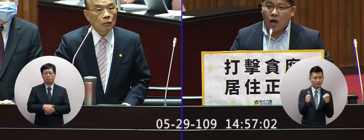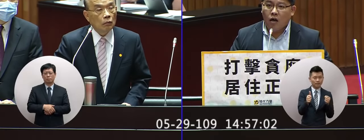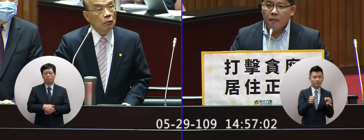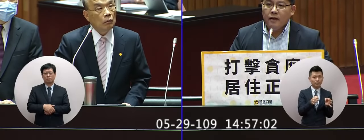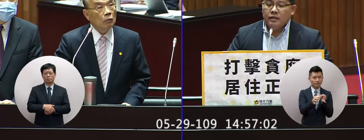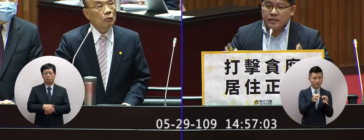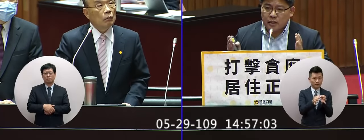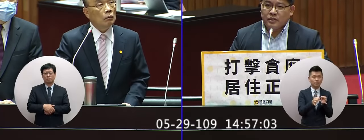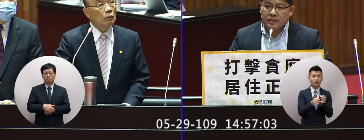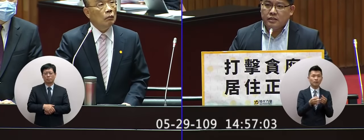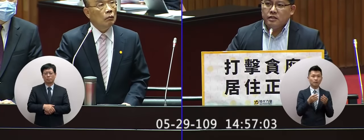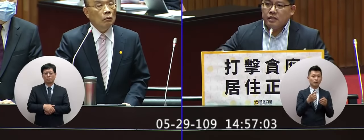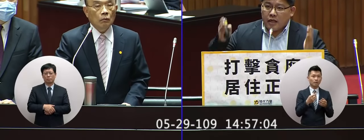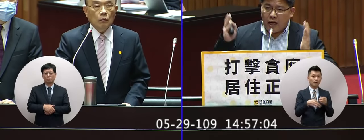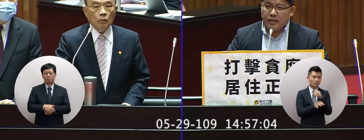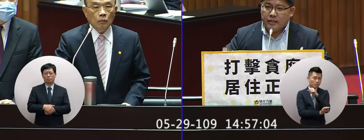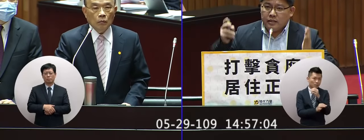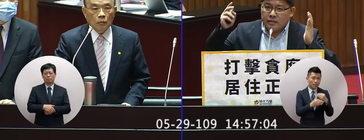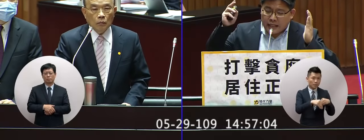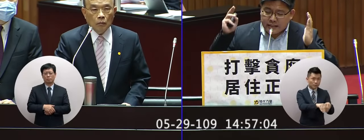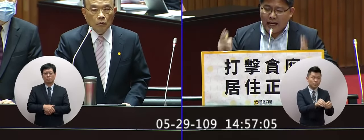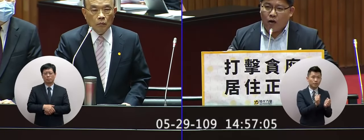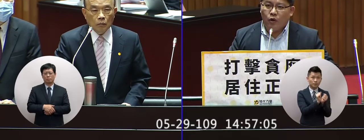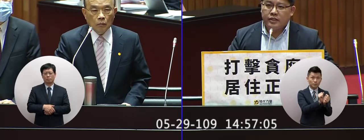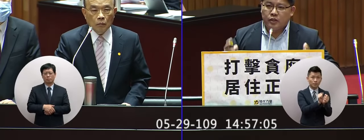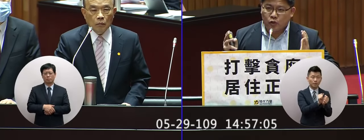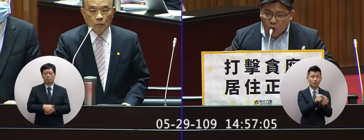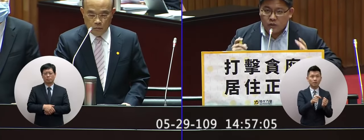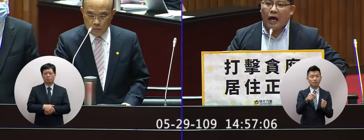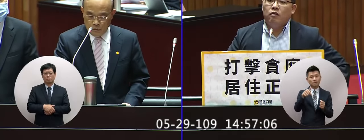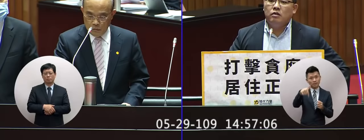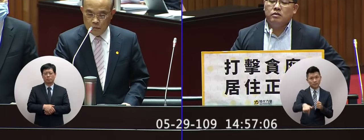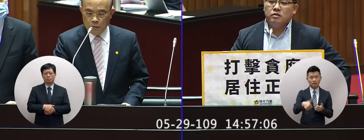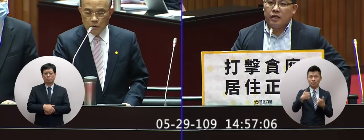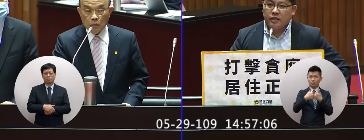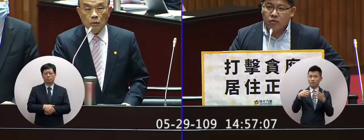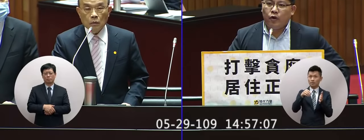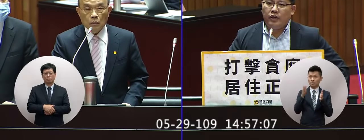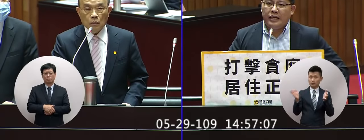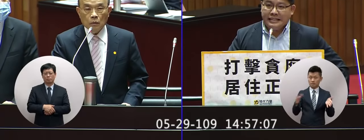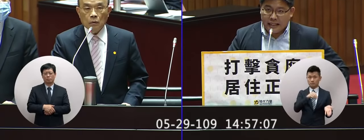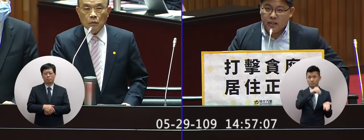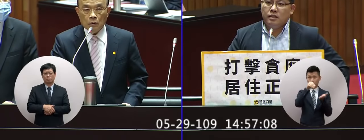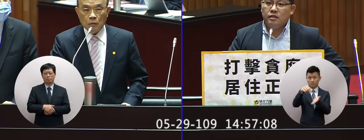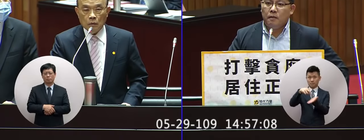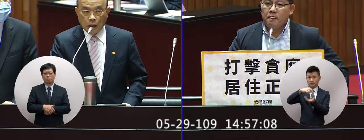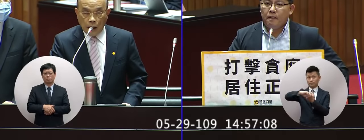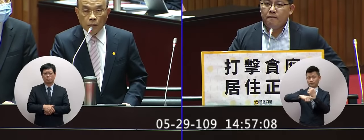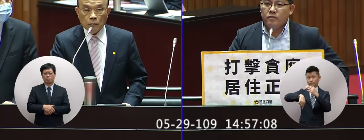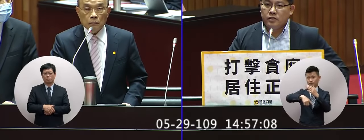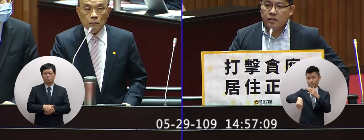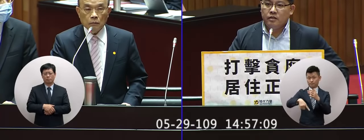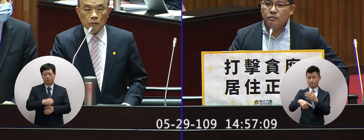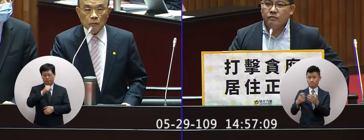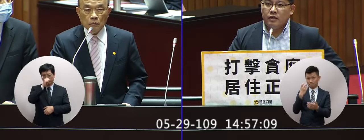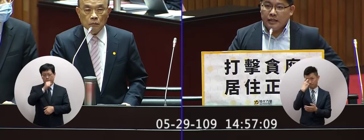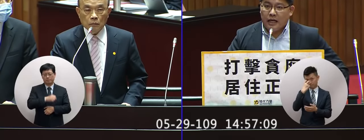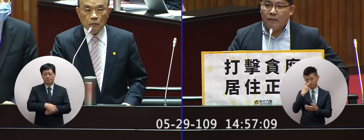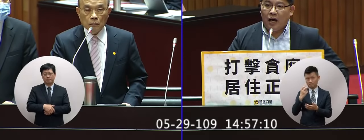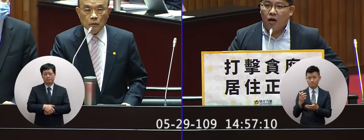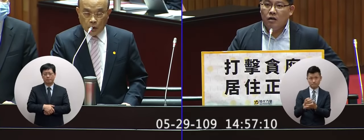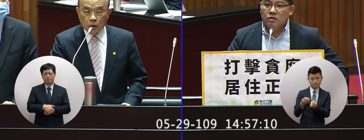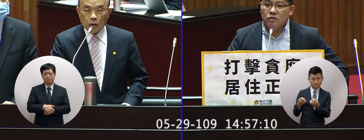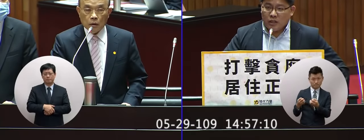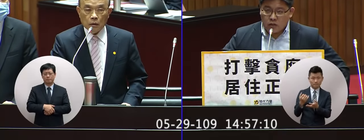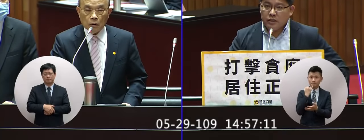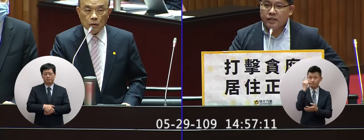罪，吼，是不是可以在下个会期送到这个立法院来审议？ 好， 是，会